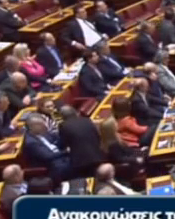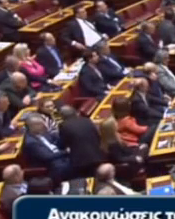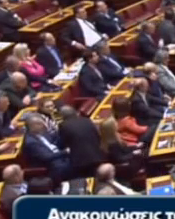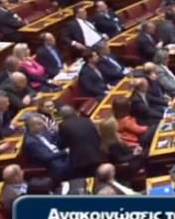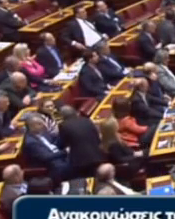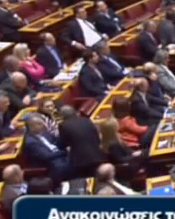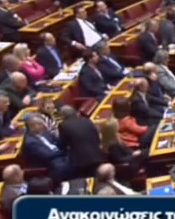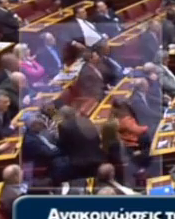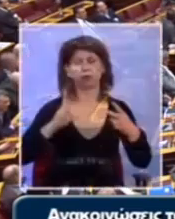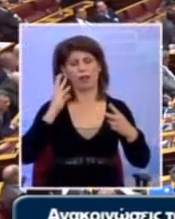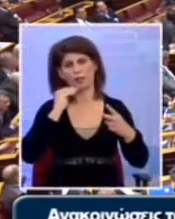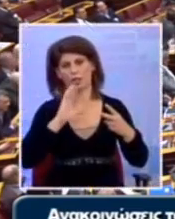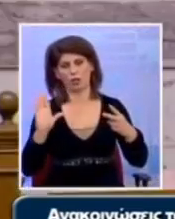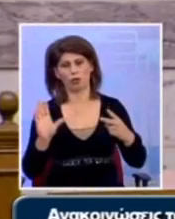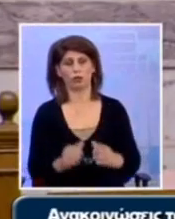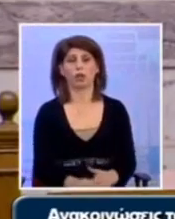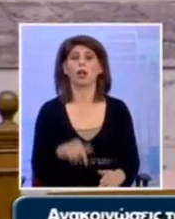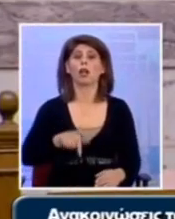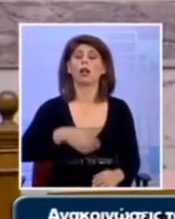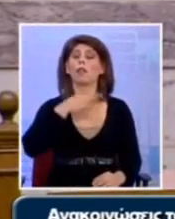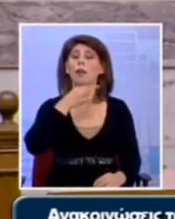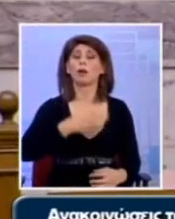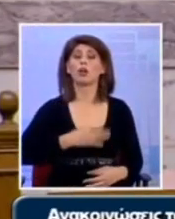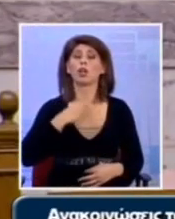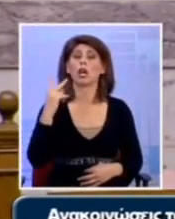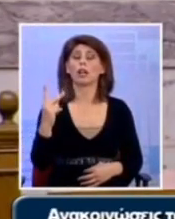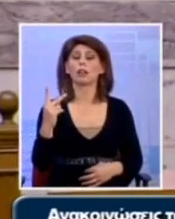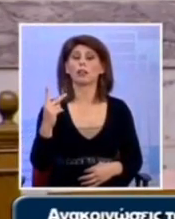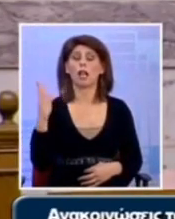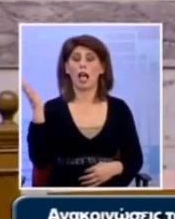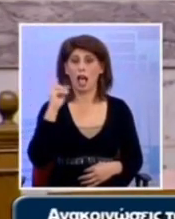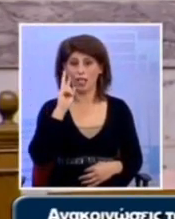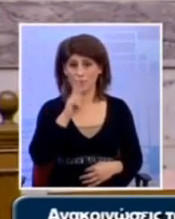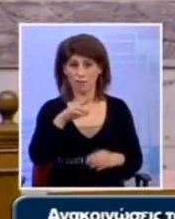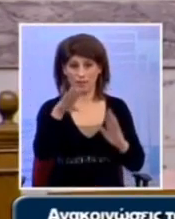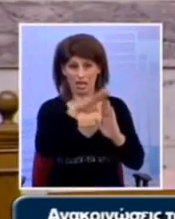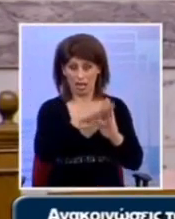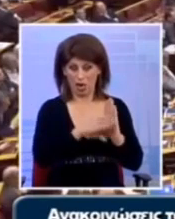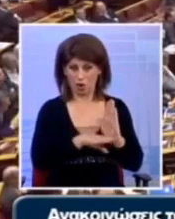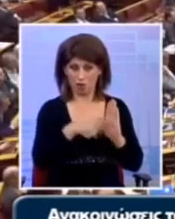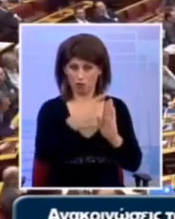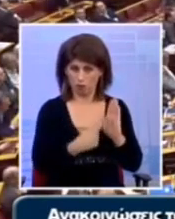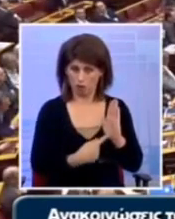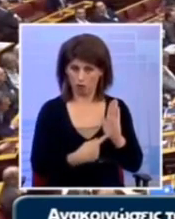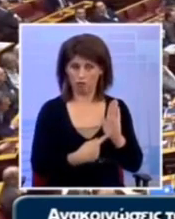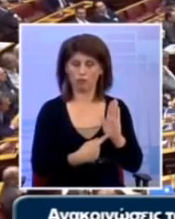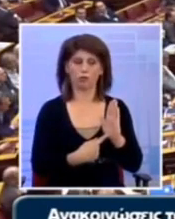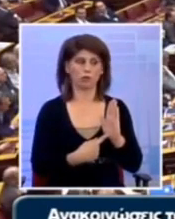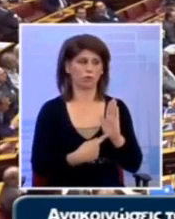Έχω δώσει το λόγο στον κύριο Κατρούγκαλο. Αν θα βλέπατε κάτω τον κανονισμό, θα βλέπατε ότι...